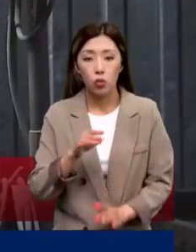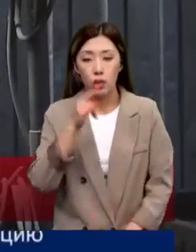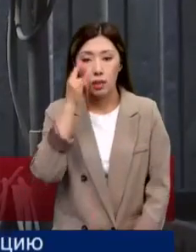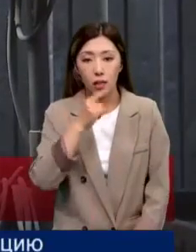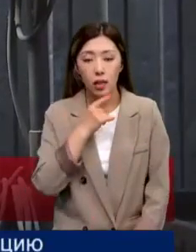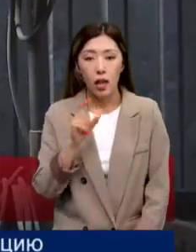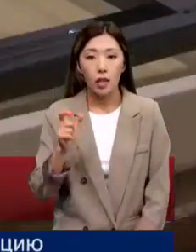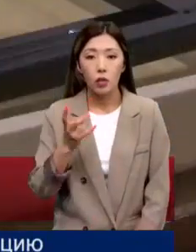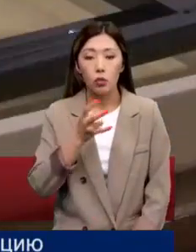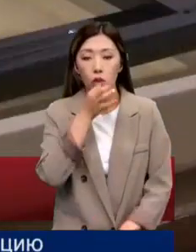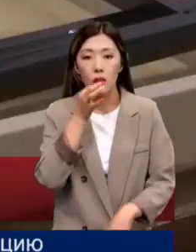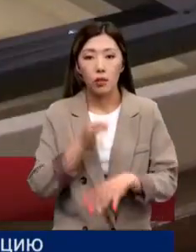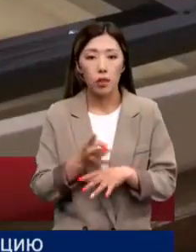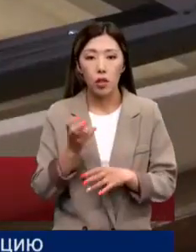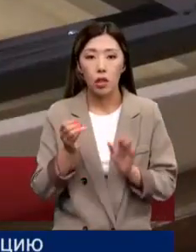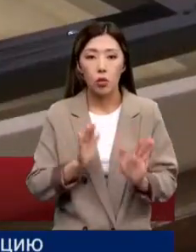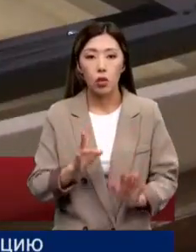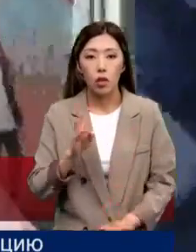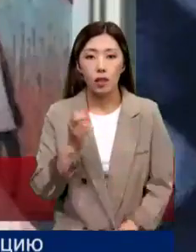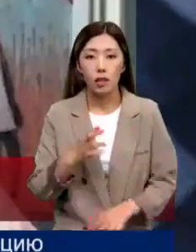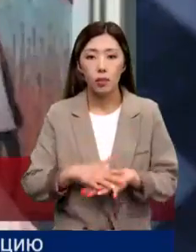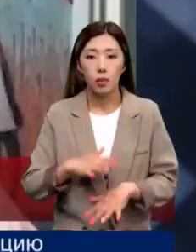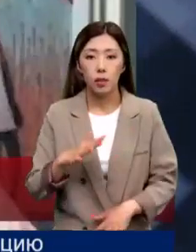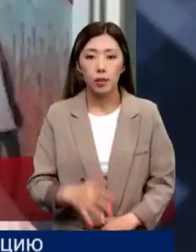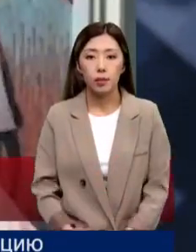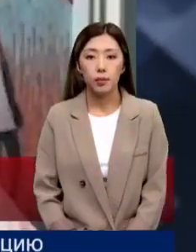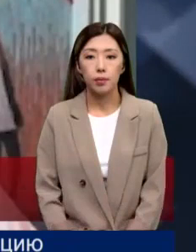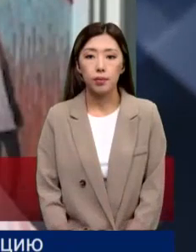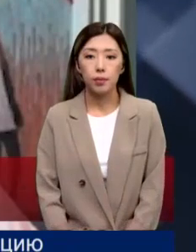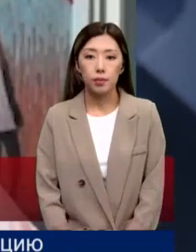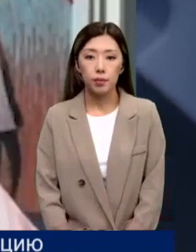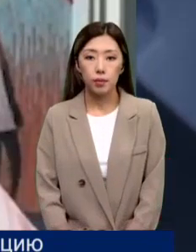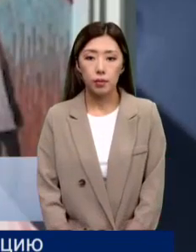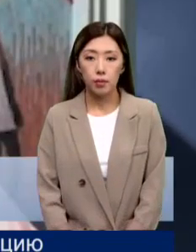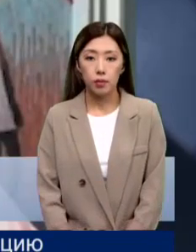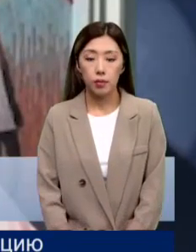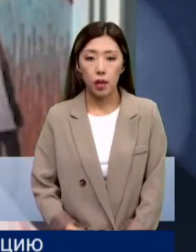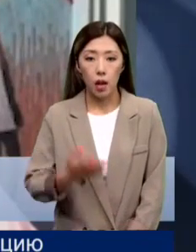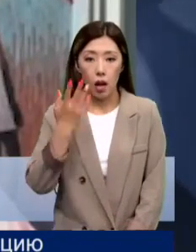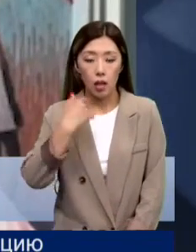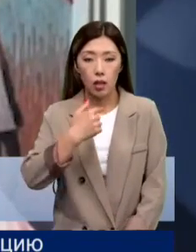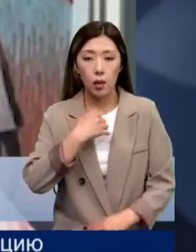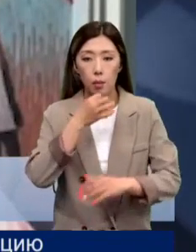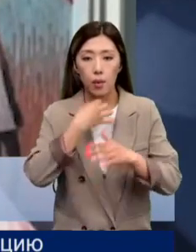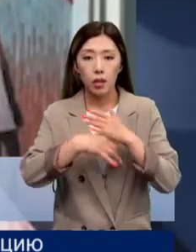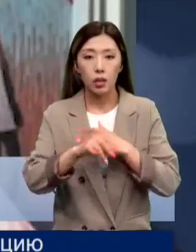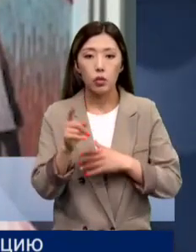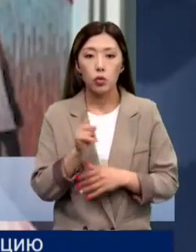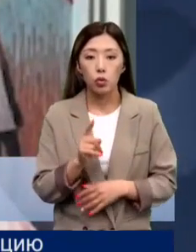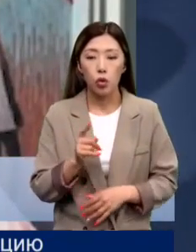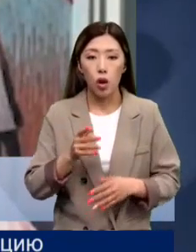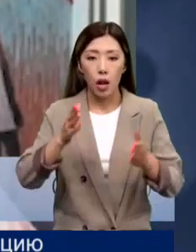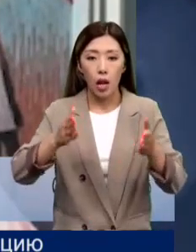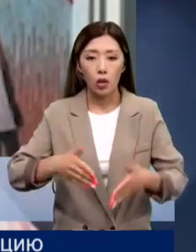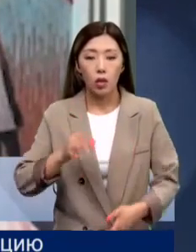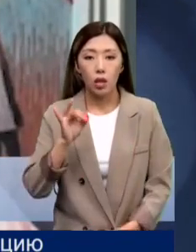экономистов, должен отвечать не только Нацбанк. Когда у нас прогнозируют коридор инфляции 4-6%, это от лукавого,